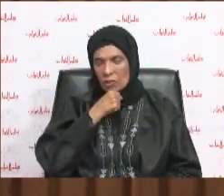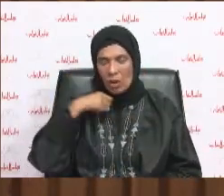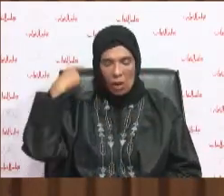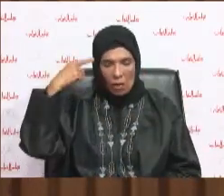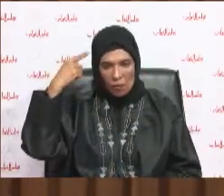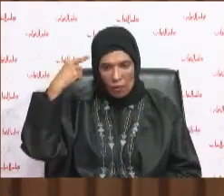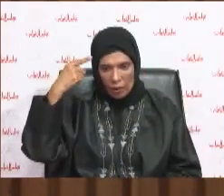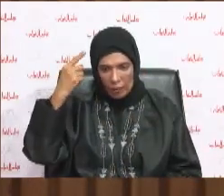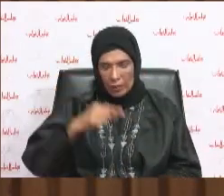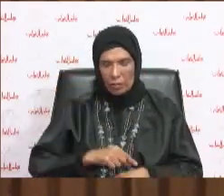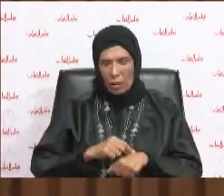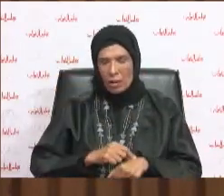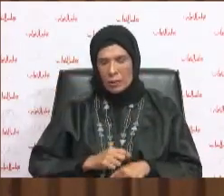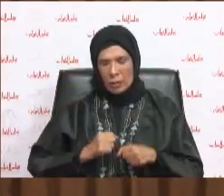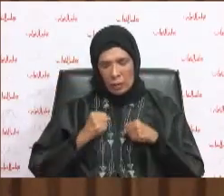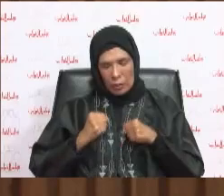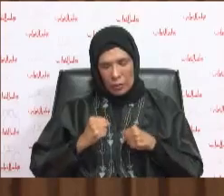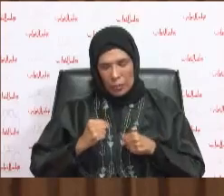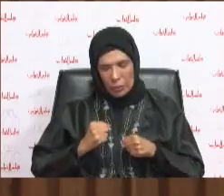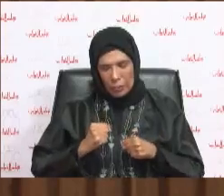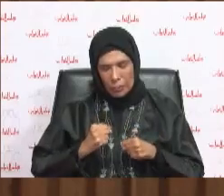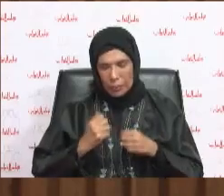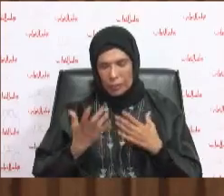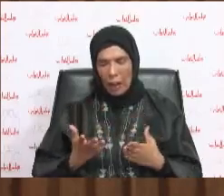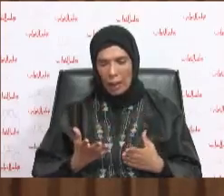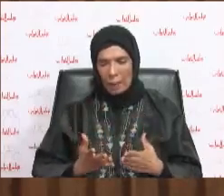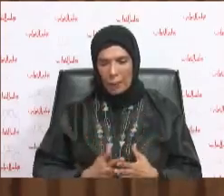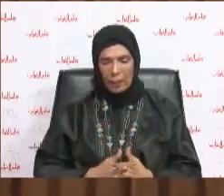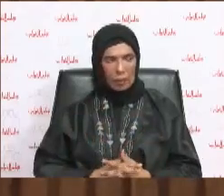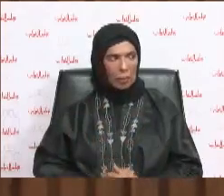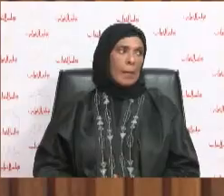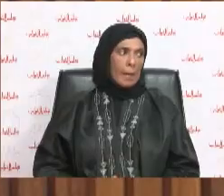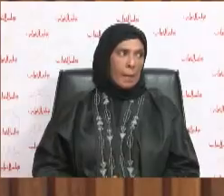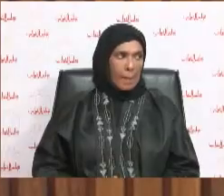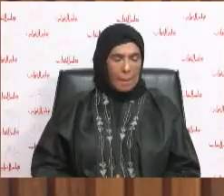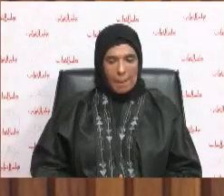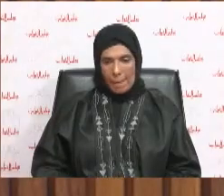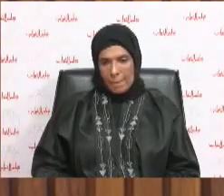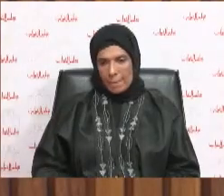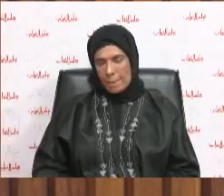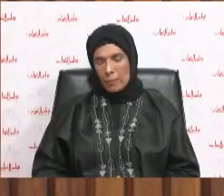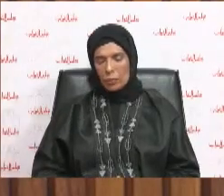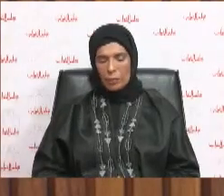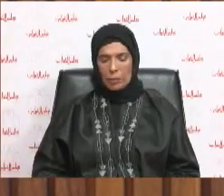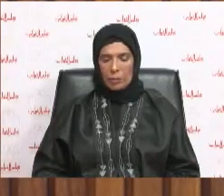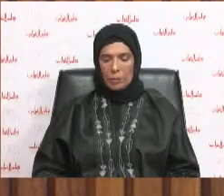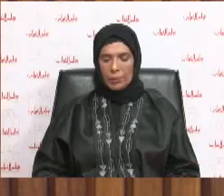قاعدة برا تعاني ومو قاعدة تعيش يومها بيومها. شكرا معالي الرئيس. واضح. سعادة النائب إيمان شويتر.